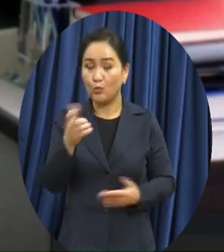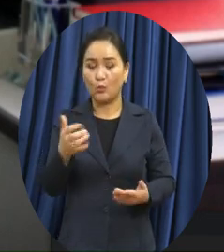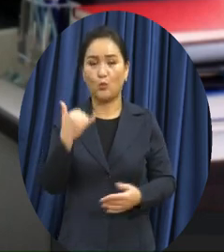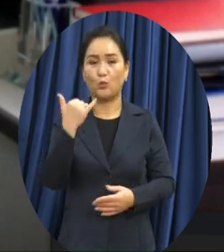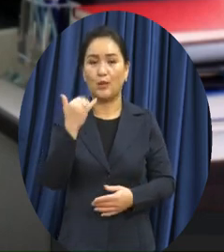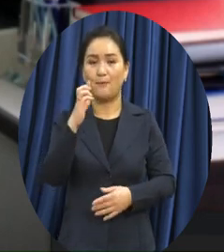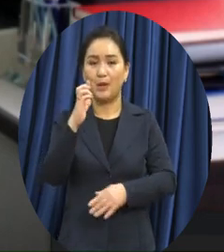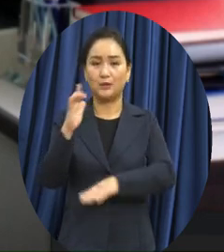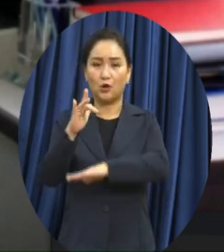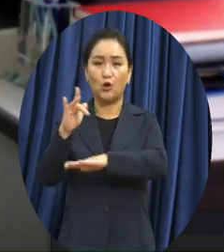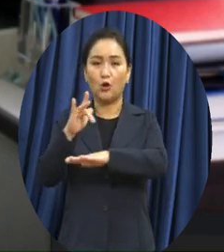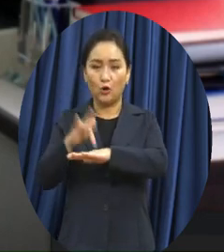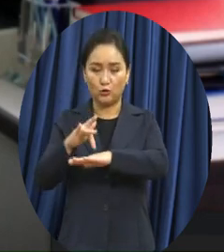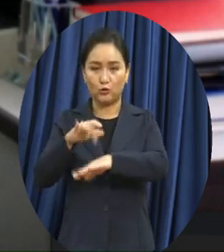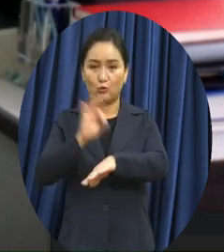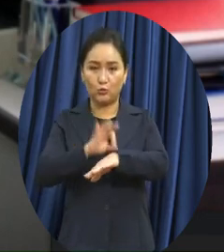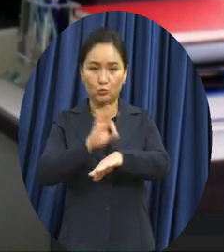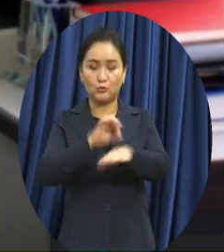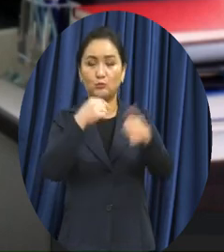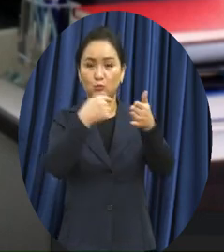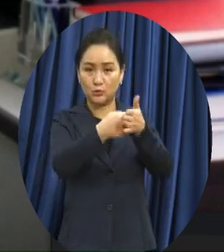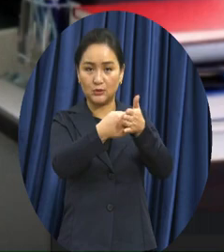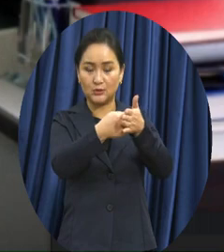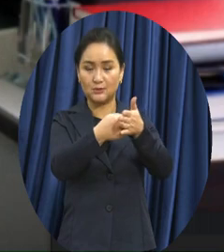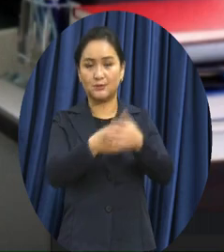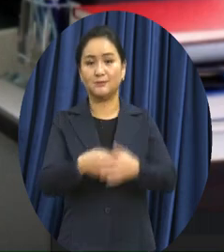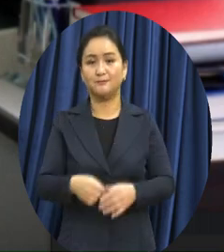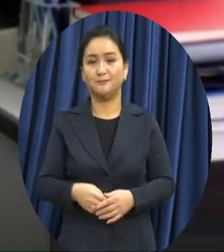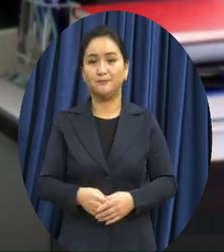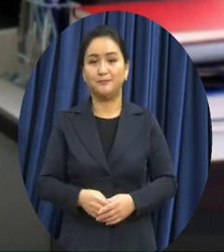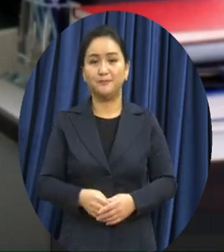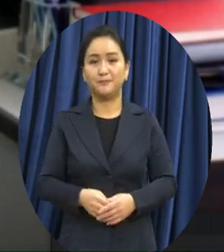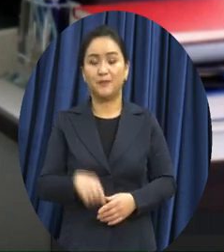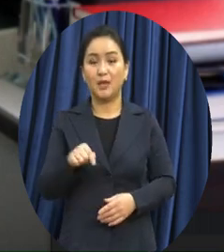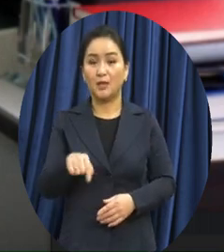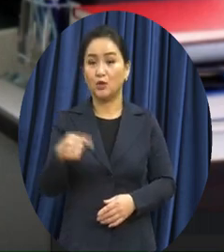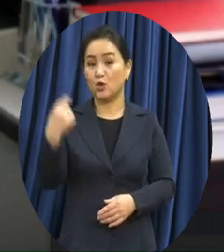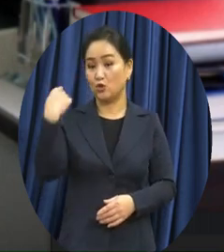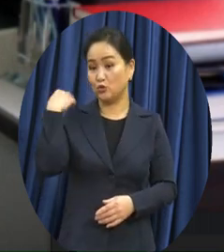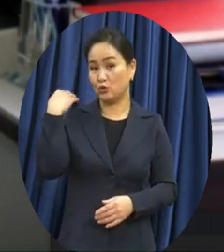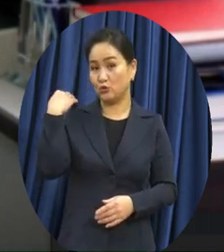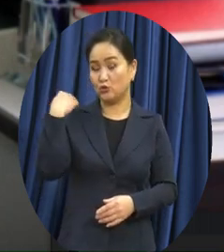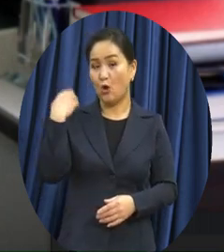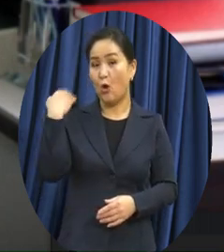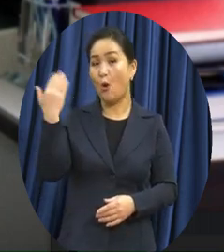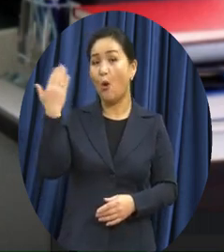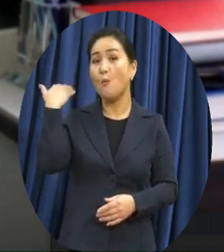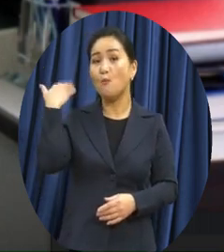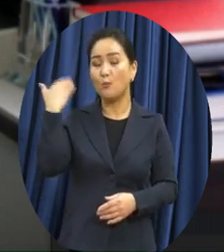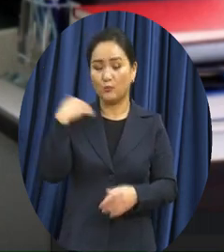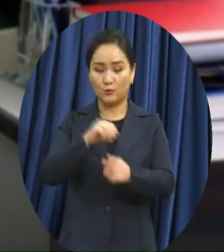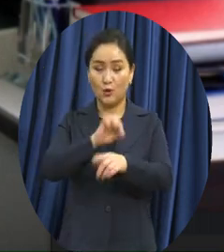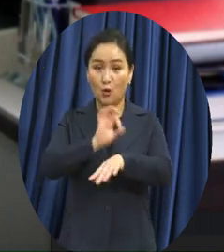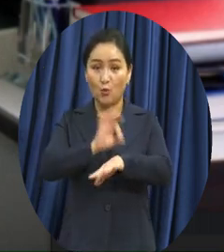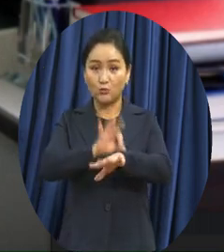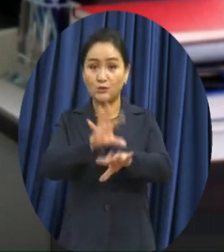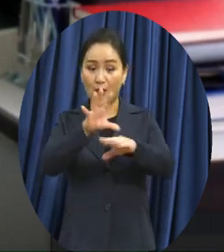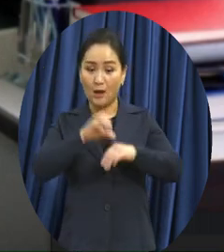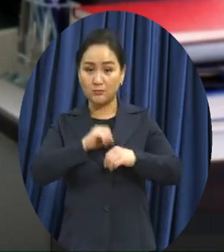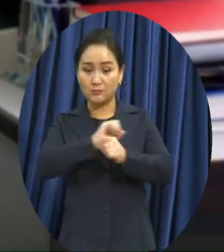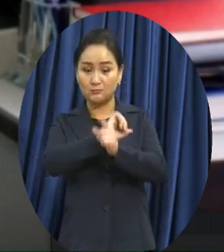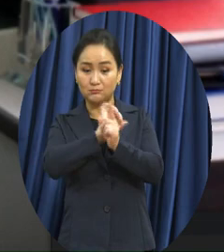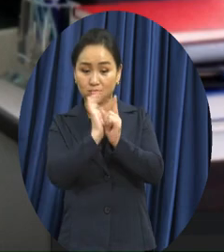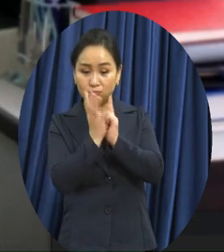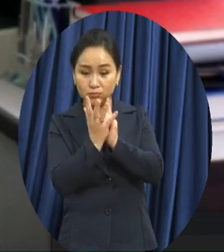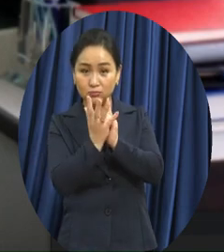нийс Улаанбаатар хотод 34 шинэ тохиолдол мэдлээ. За энэ бол өмнөх батлагдсан тохиолдлуудын ойрын хавтлын